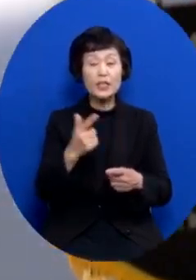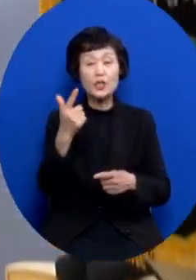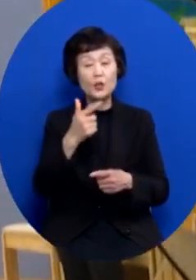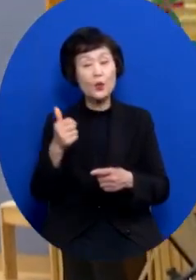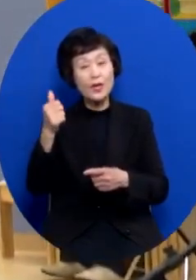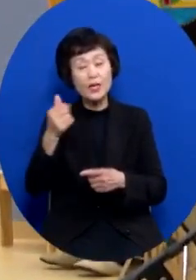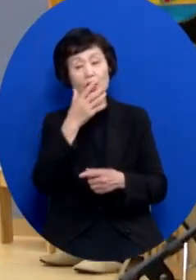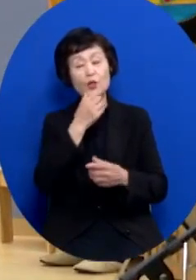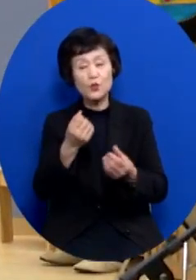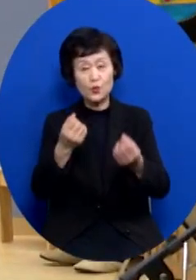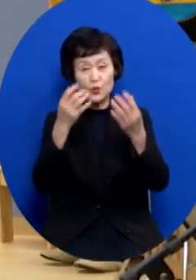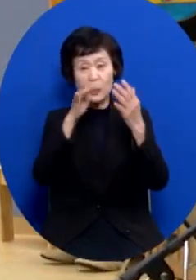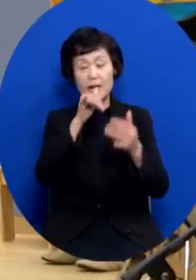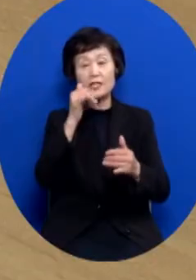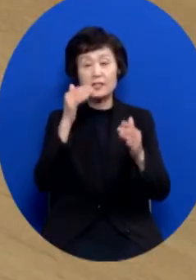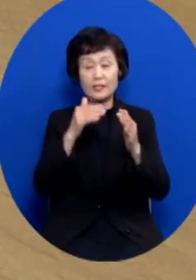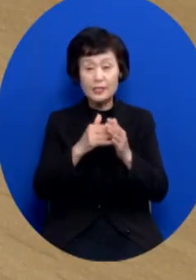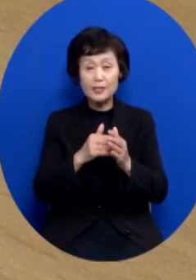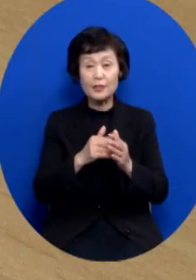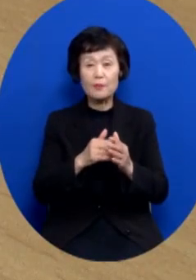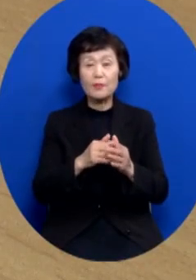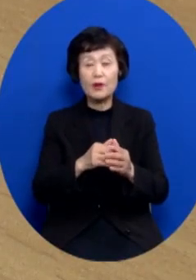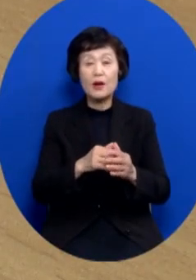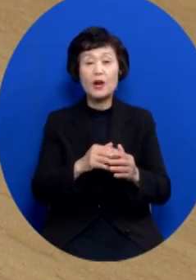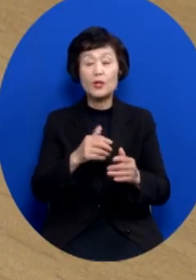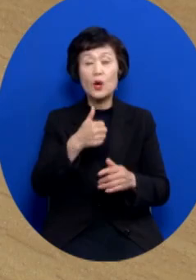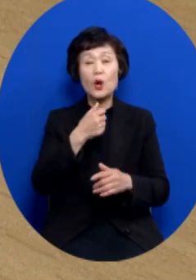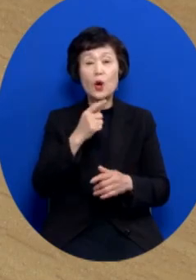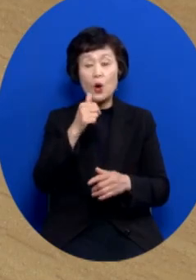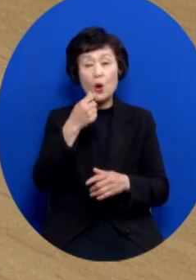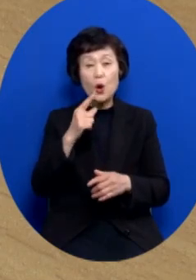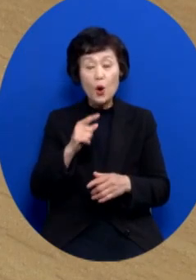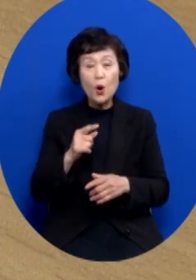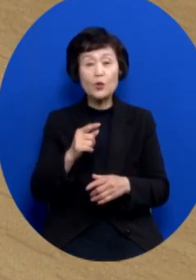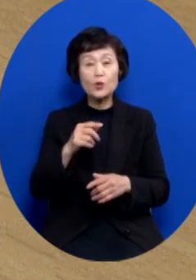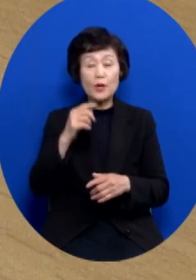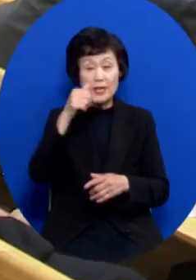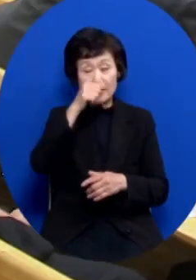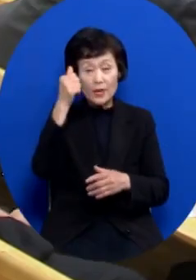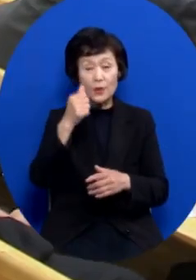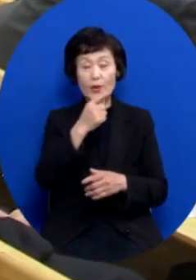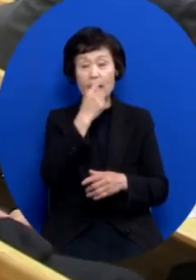전했으며 스피치 특강과 전 권투선수 홍수환 장로의 간증도 진행됐습니다.